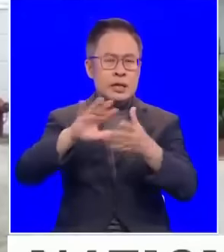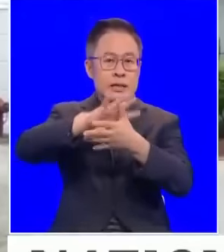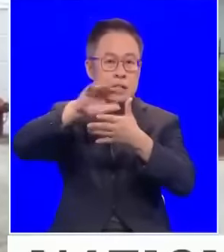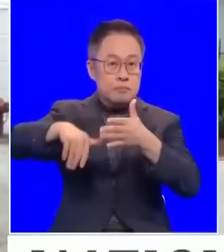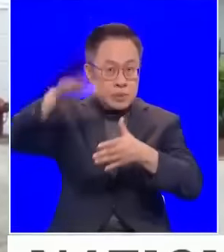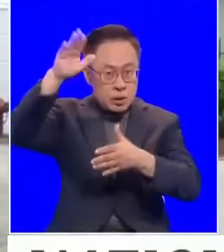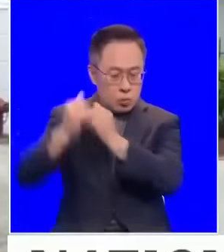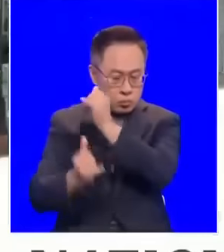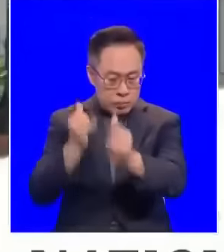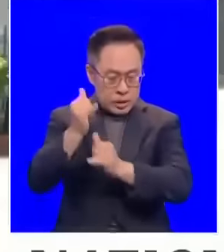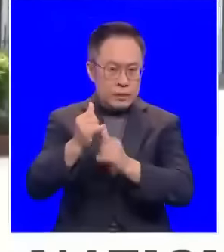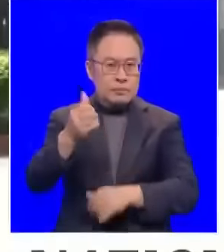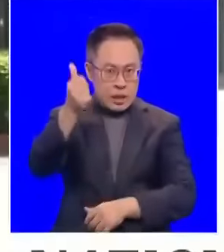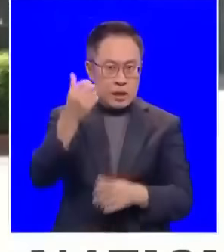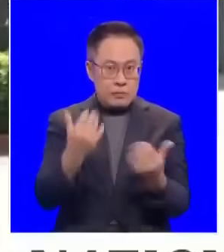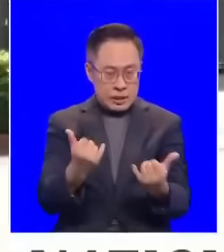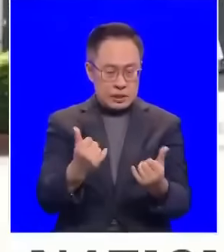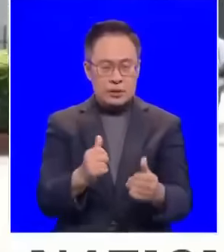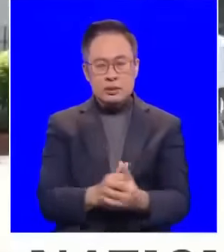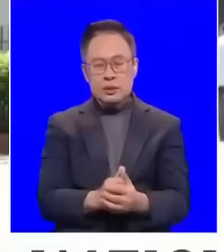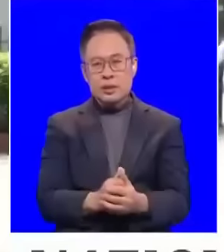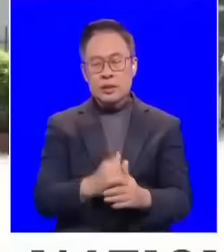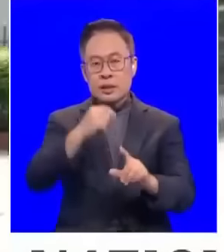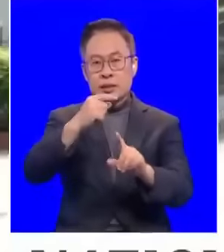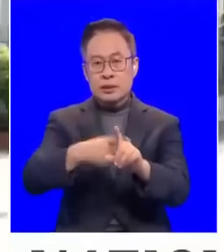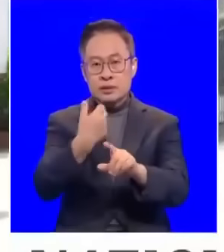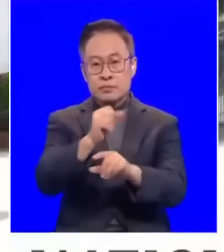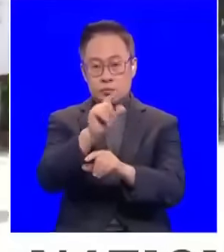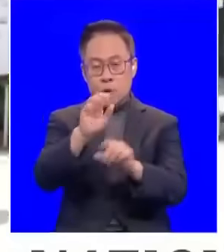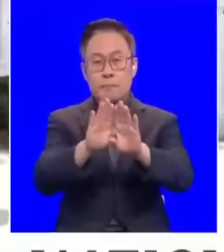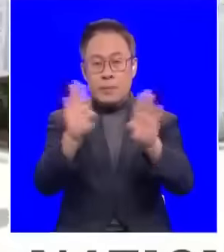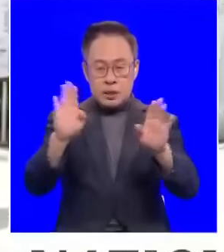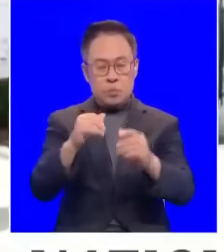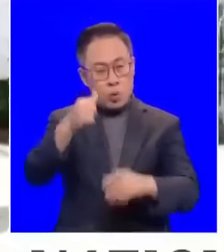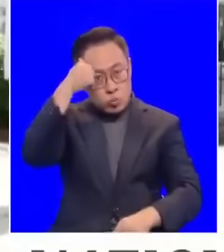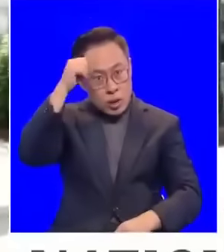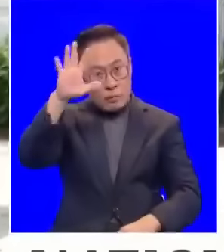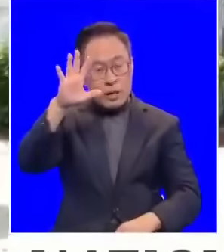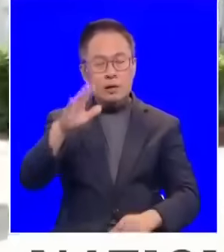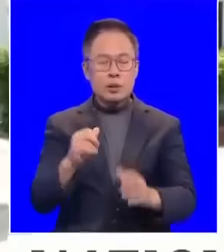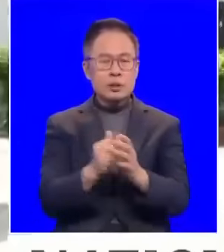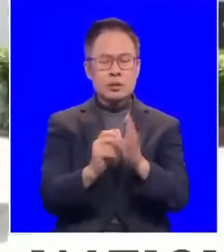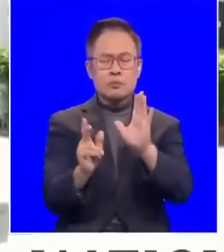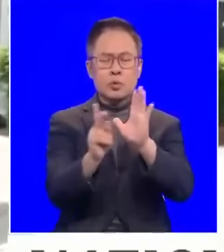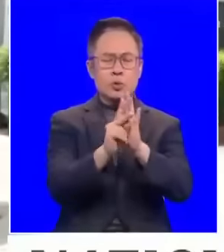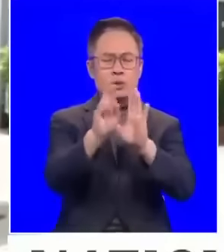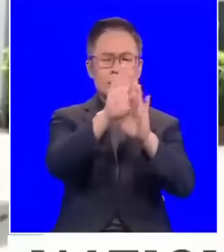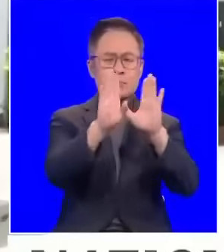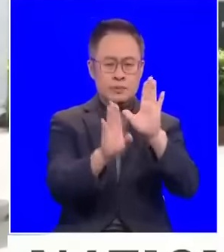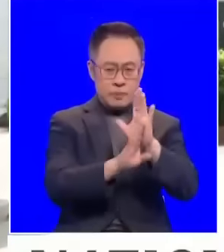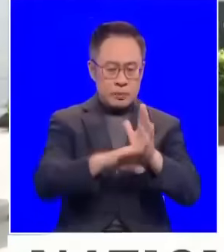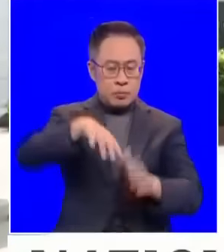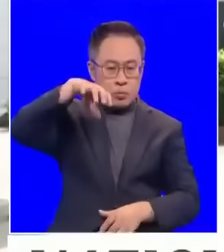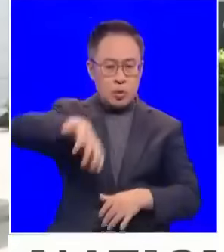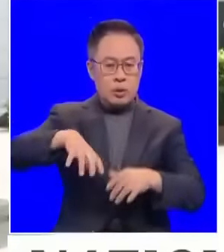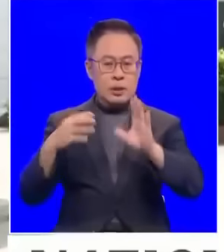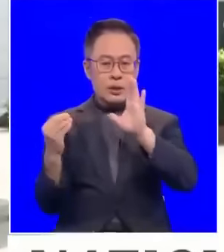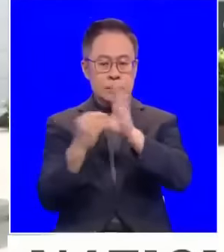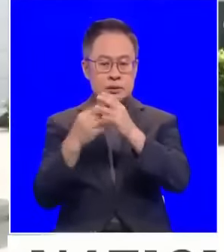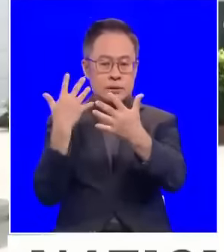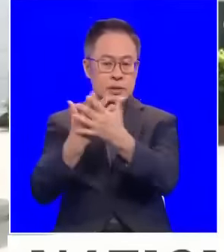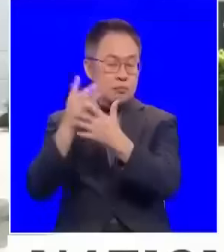ภายหลังครบกำหนดการถูกกักโรคในเรือนจำทัณฑสถานหญิงกลางครบ5วันตามกฎของเรือนจำทัณฑสถานหญิงกลางนะครับซึ่งในวันนี้เป็นวันแรกครับ